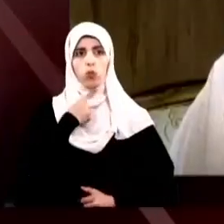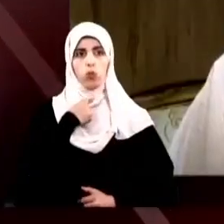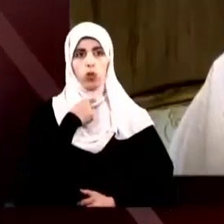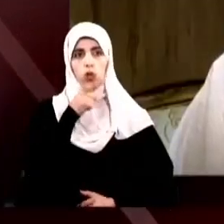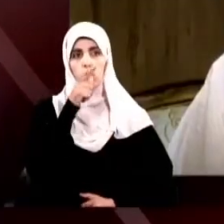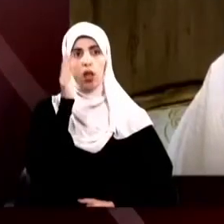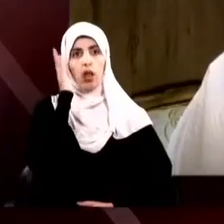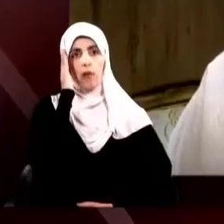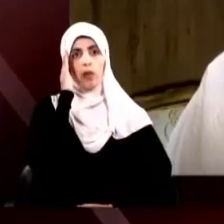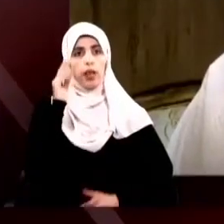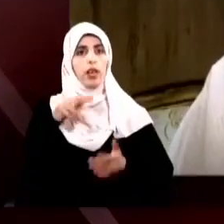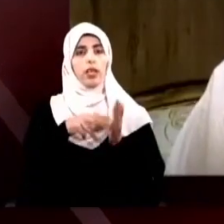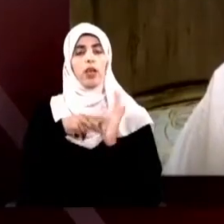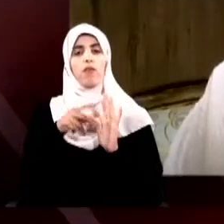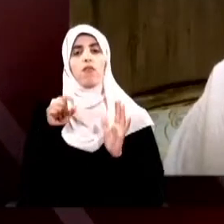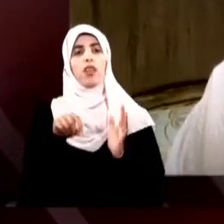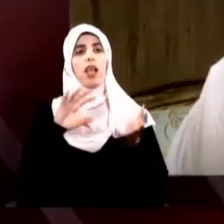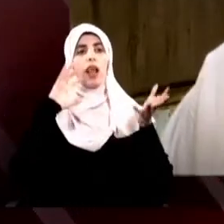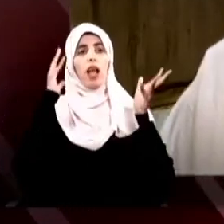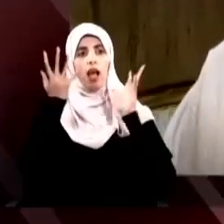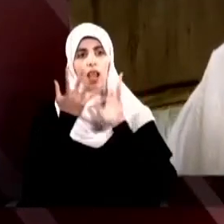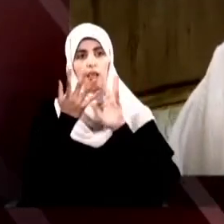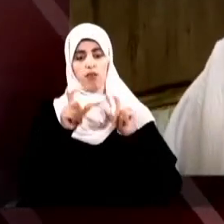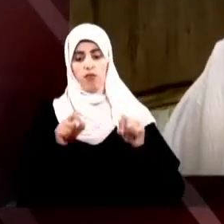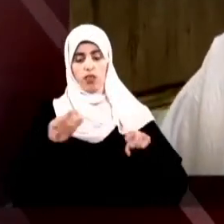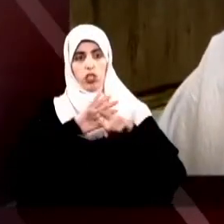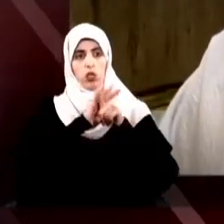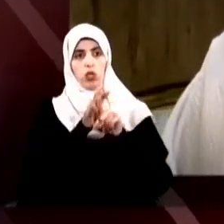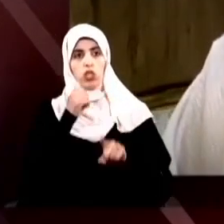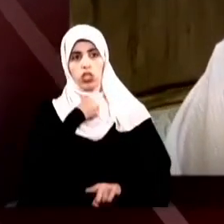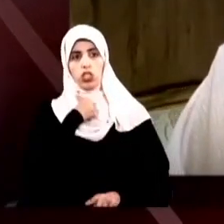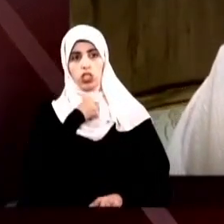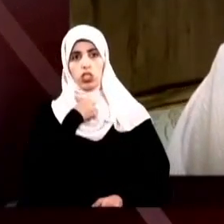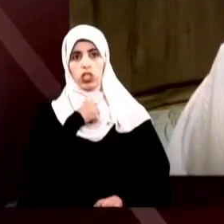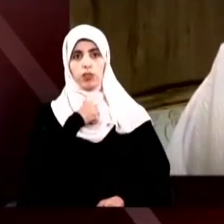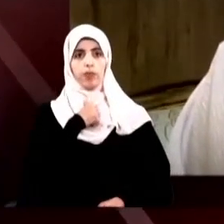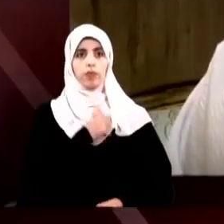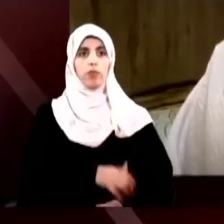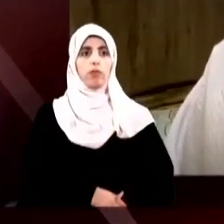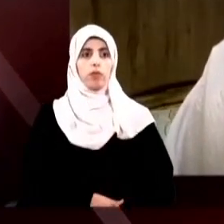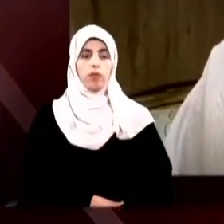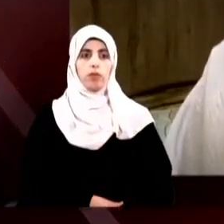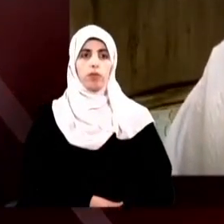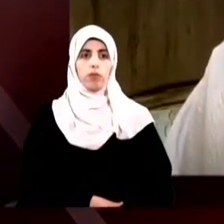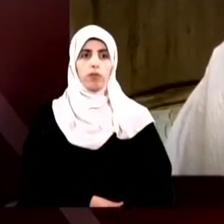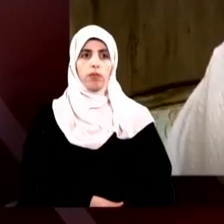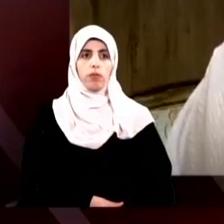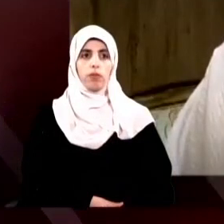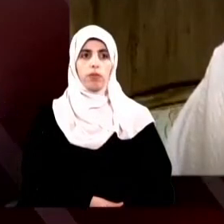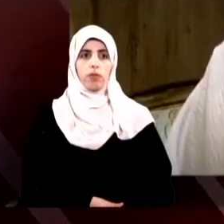أن نتعرف على الوضع العالمي بالنسبة للسلالات الجديدة من فيروس كورونا المستجد.